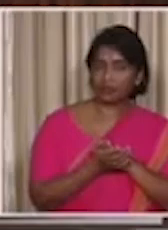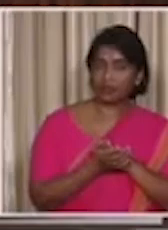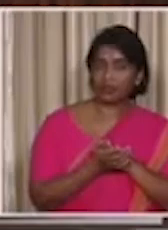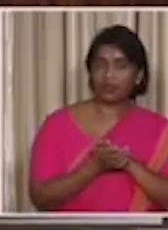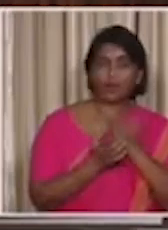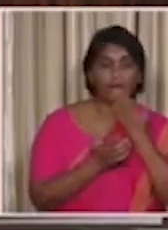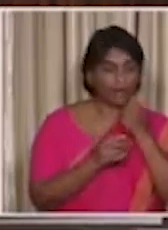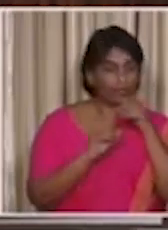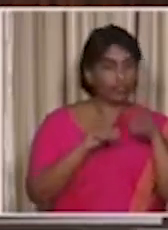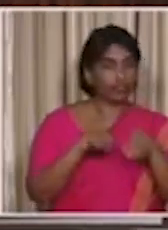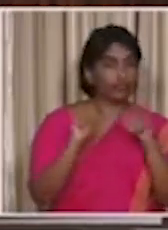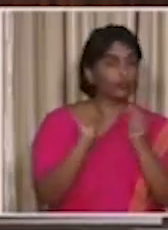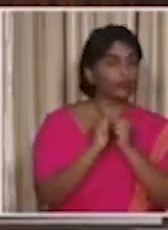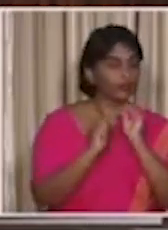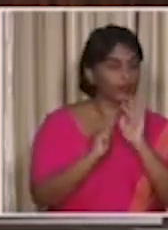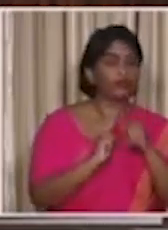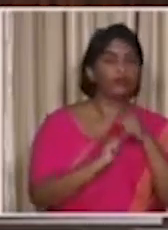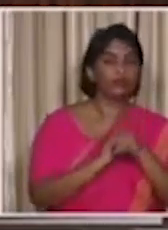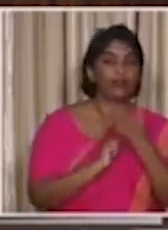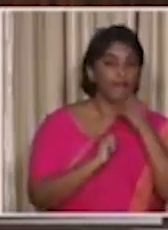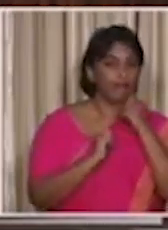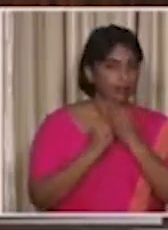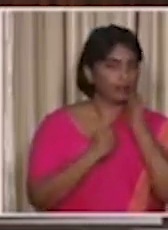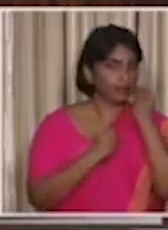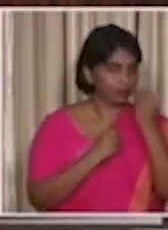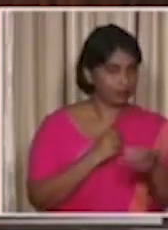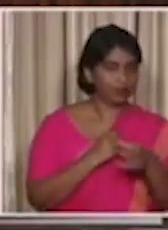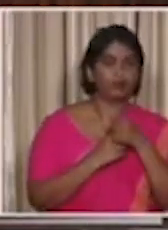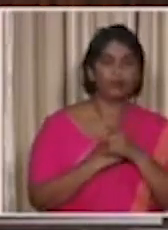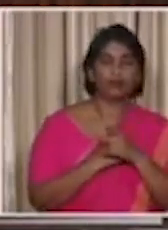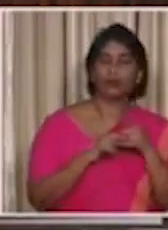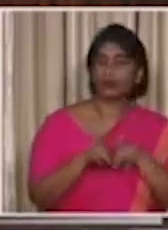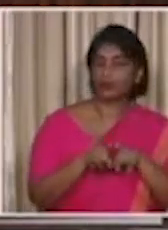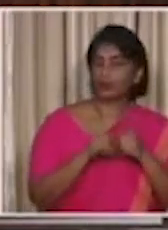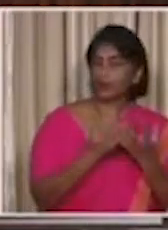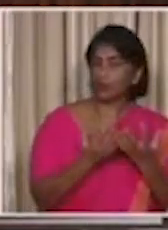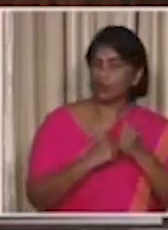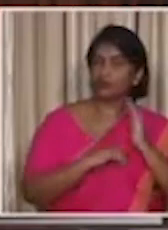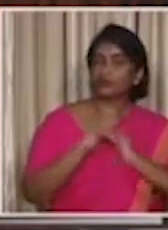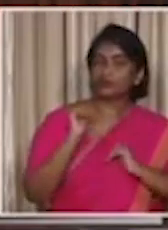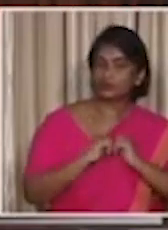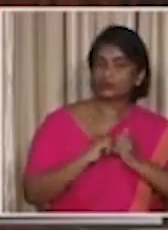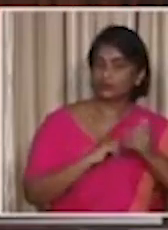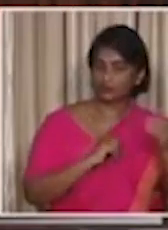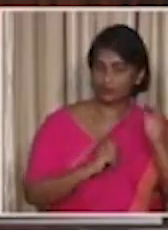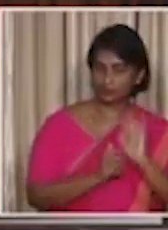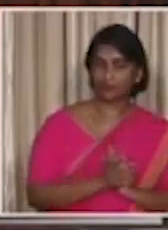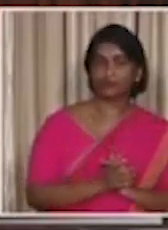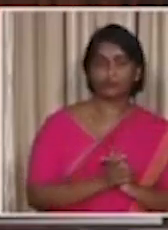පානීය සහ කෘෂි කටයුතු සඳහා එමගින් ජලය ලබා දීම උදෙසා අවශ්‍ය ක්‍රියාමාර්ග ගන්නවා.